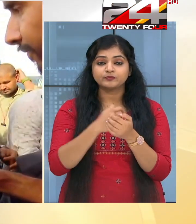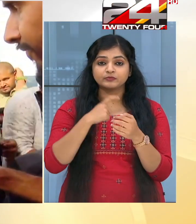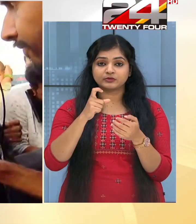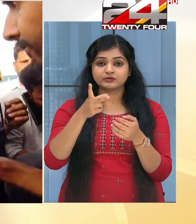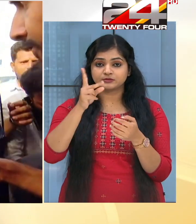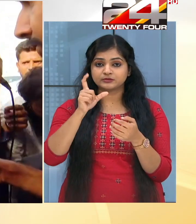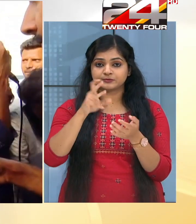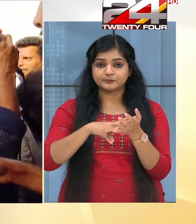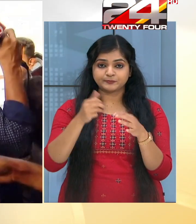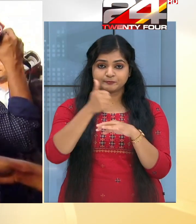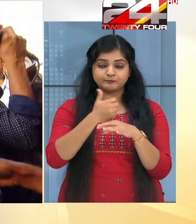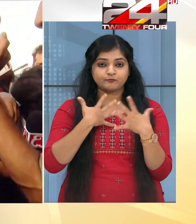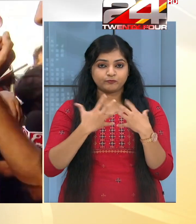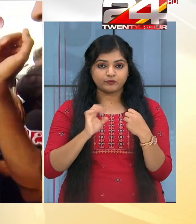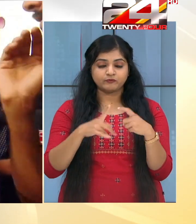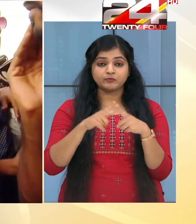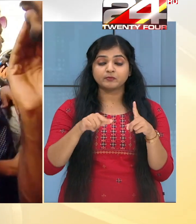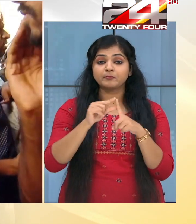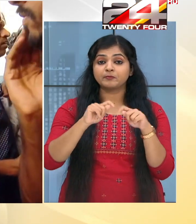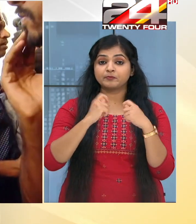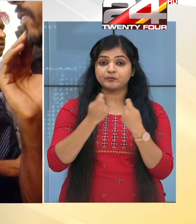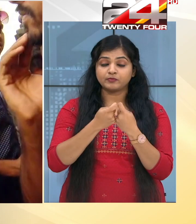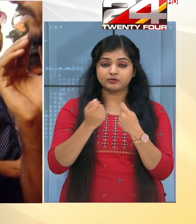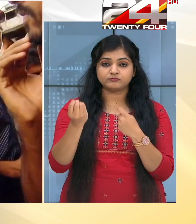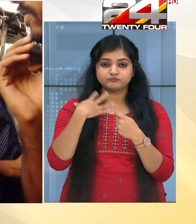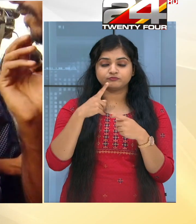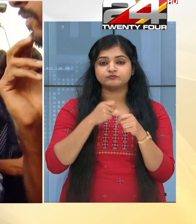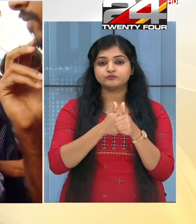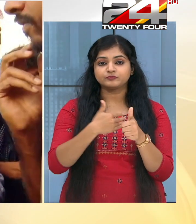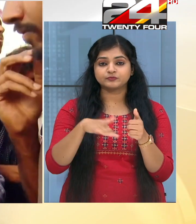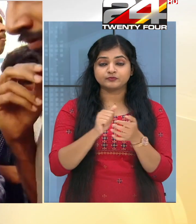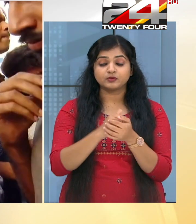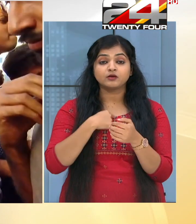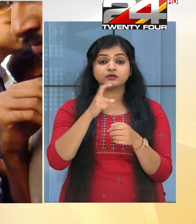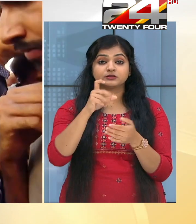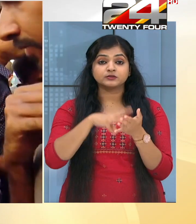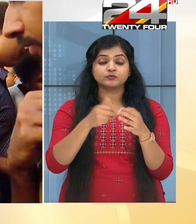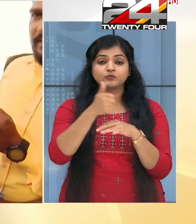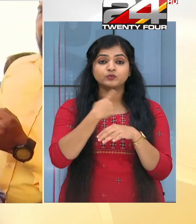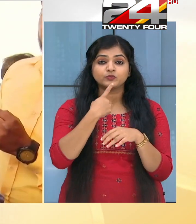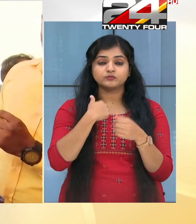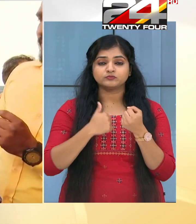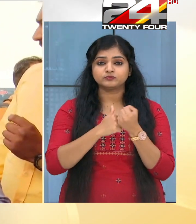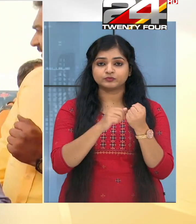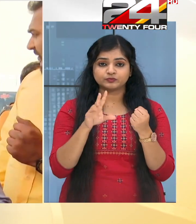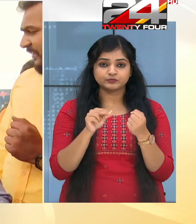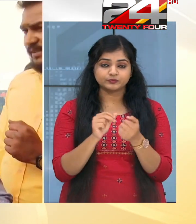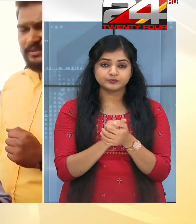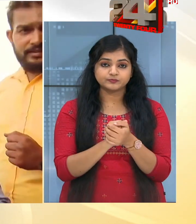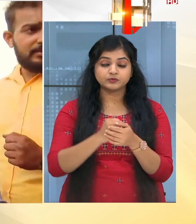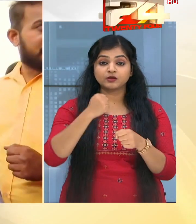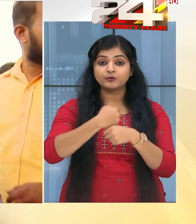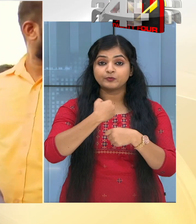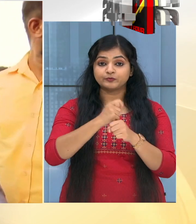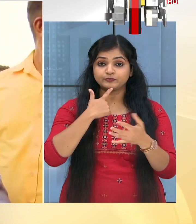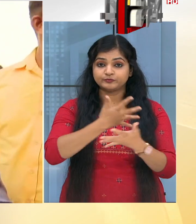minister, but ultimately the party to decide. I'm not supporting anyone. The party, we have told our opinions individually. സർക്കാർ